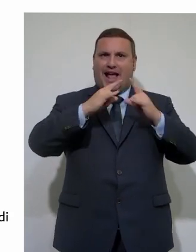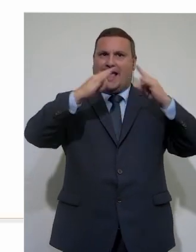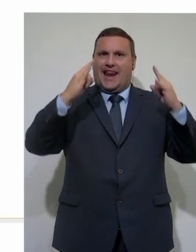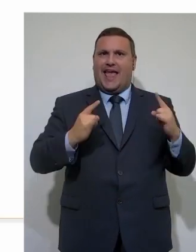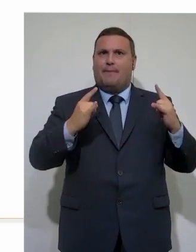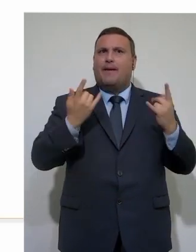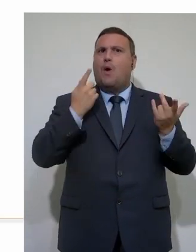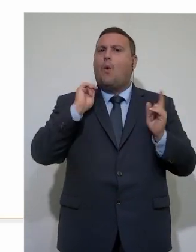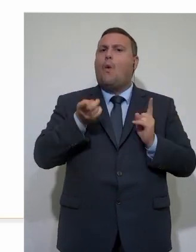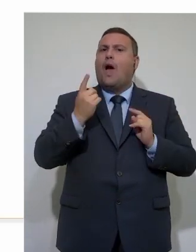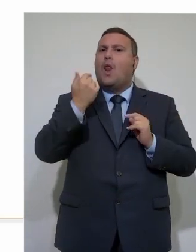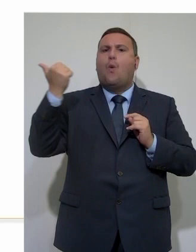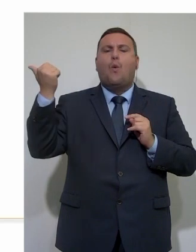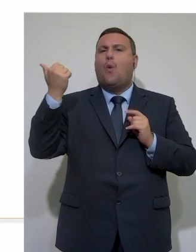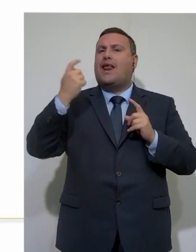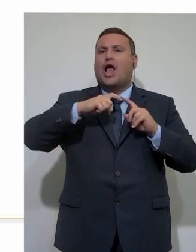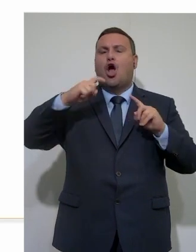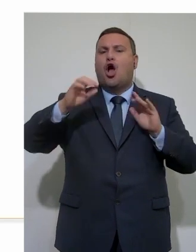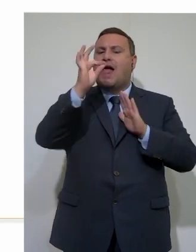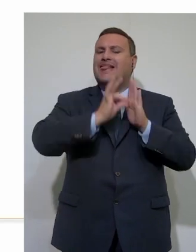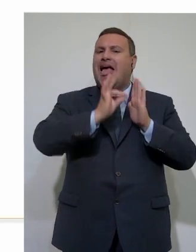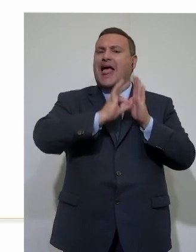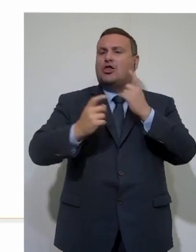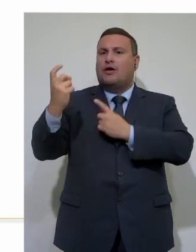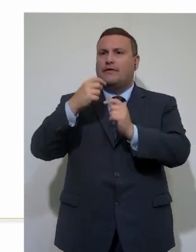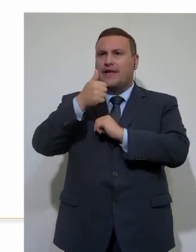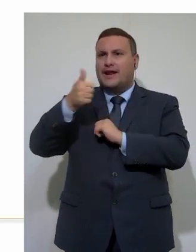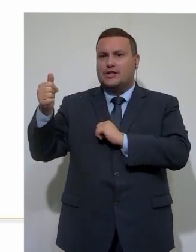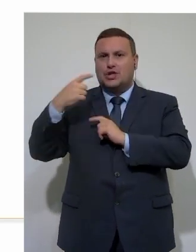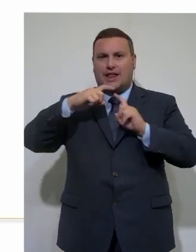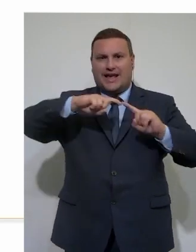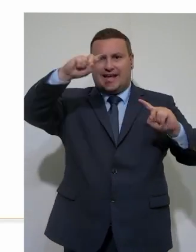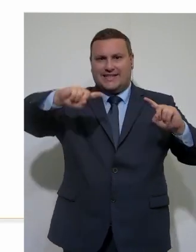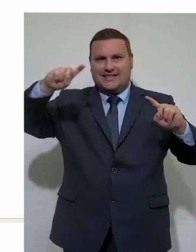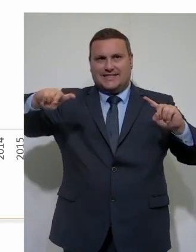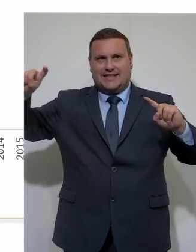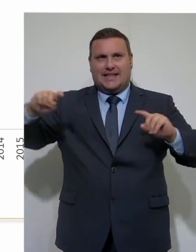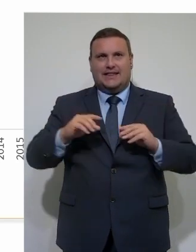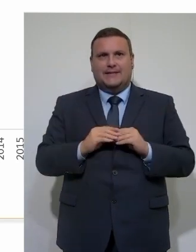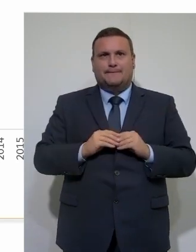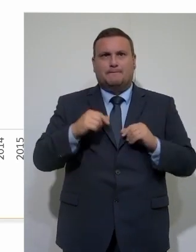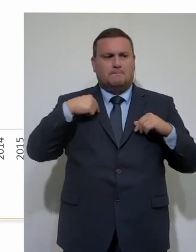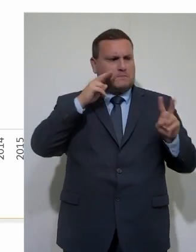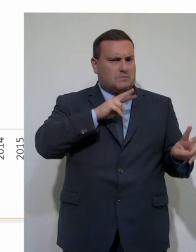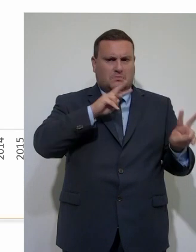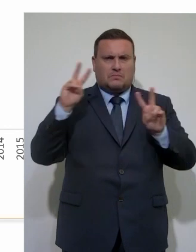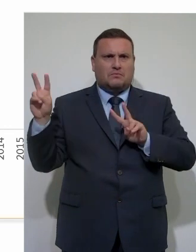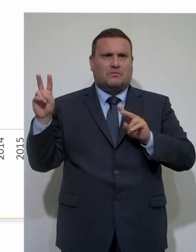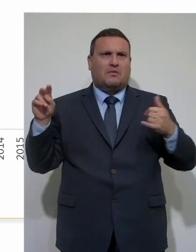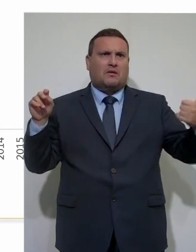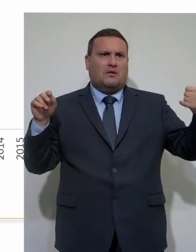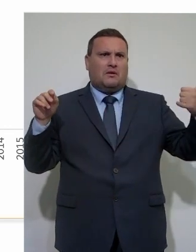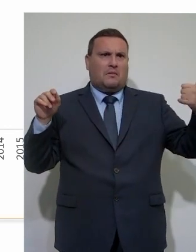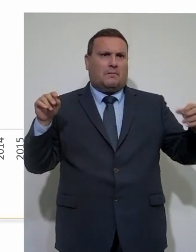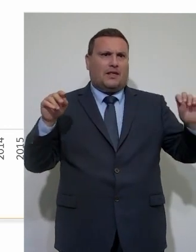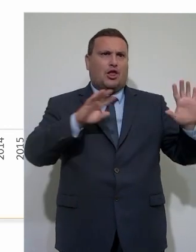dall'Istat. Questo è un po' il fulcro della relazione, quindi un overview degli ultimi 50 anni che vi